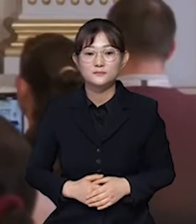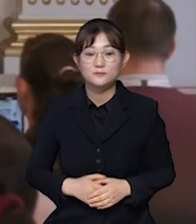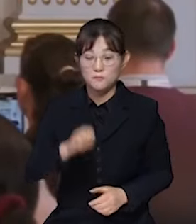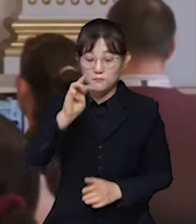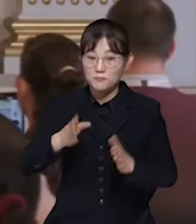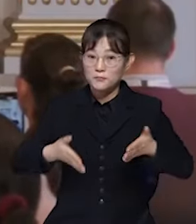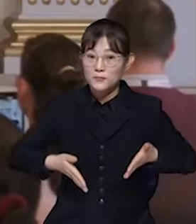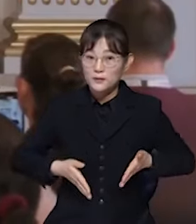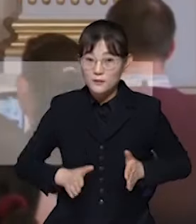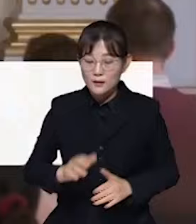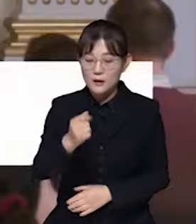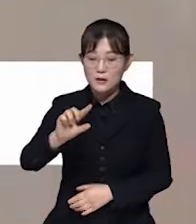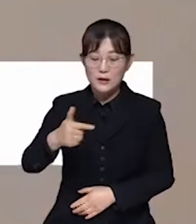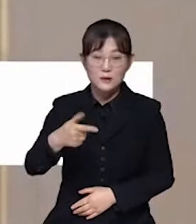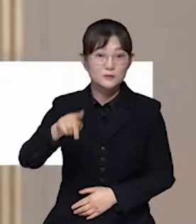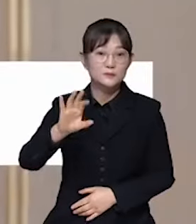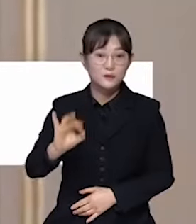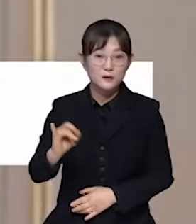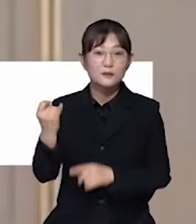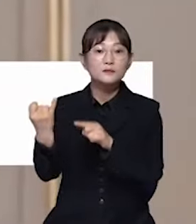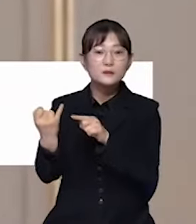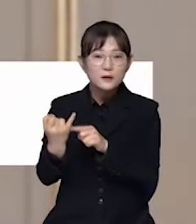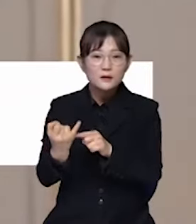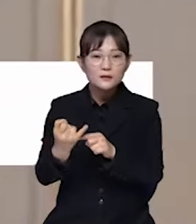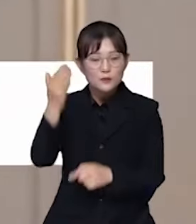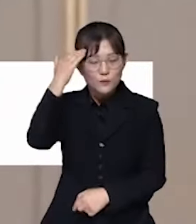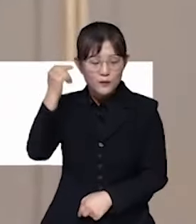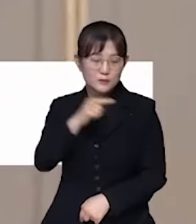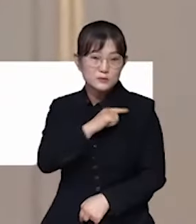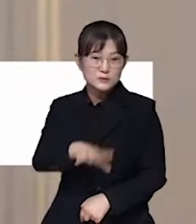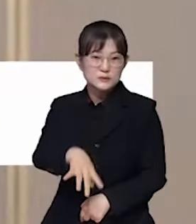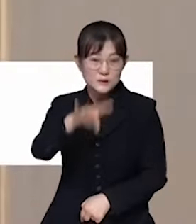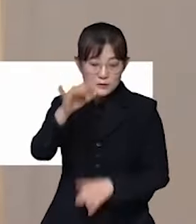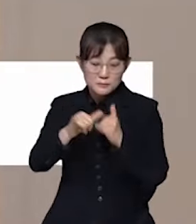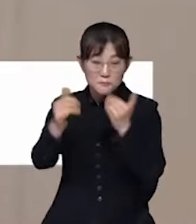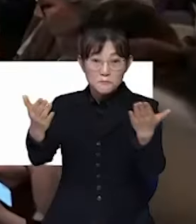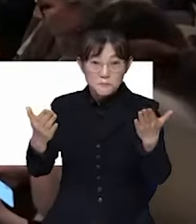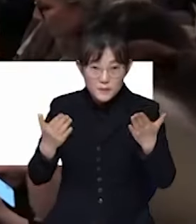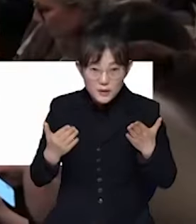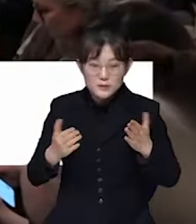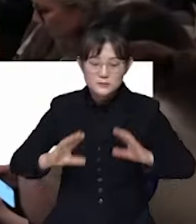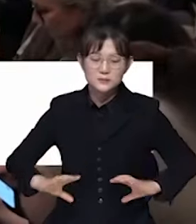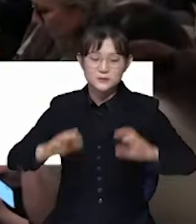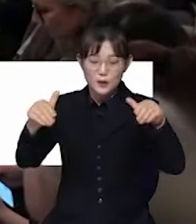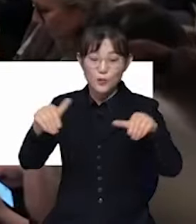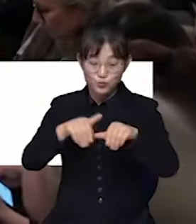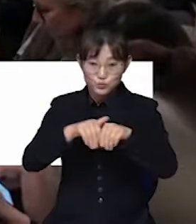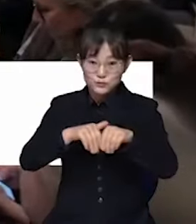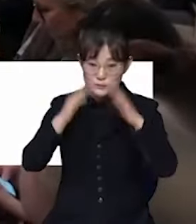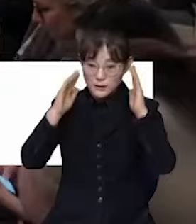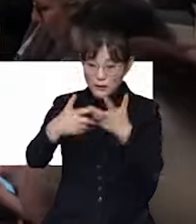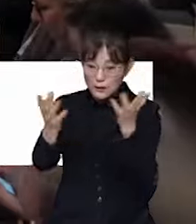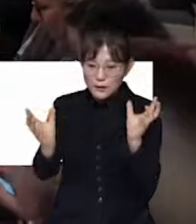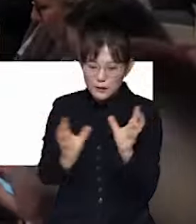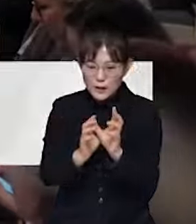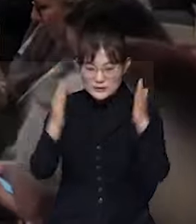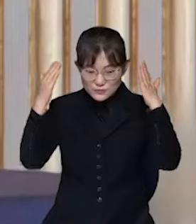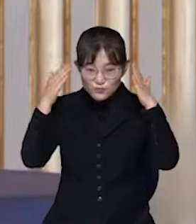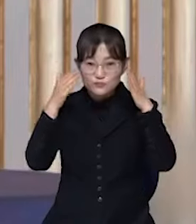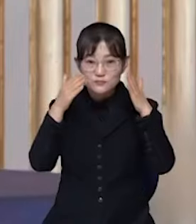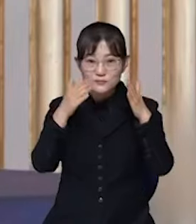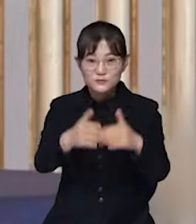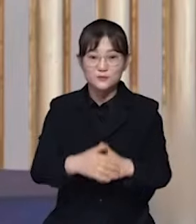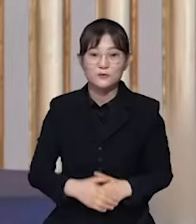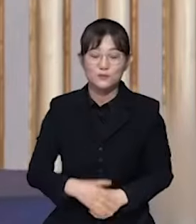광주 출신 소설가 한강이 우리나라 첫 노벨 문학상을 수상하며 세계 문학계의 주목을 받고 있습니다. 스웨덴